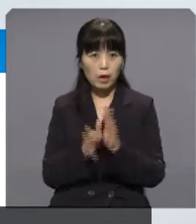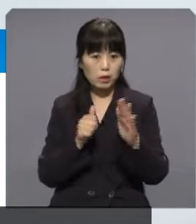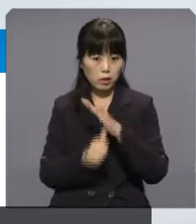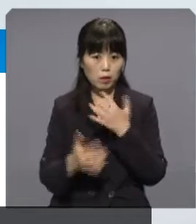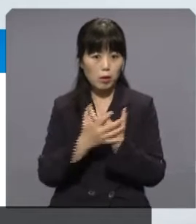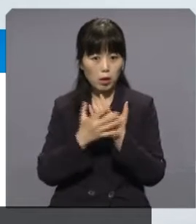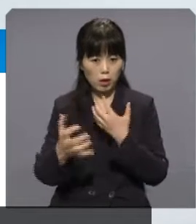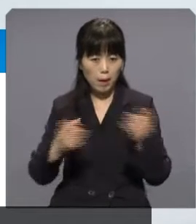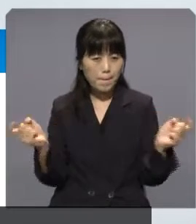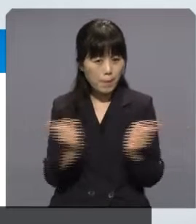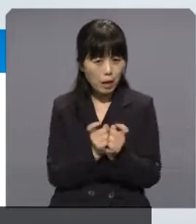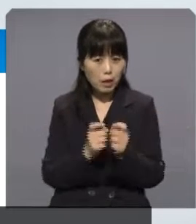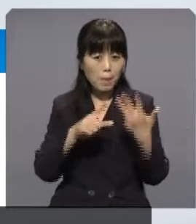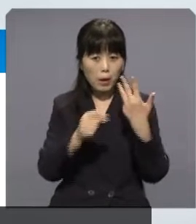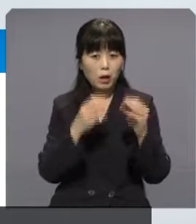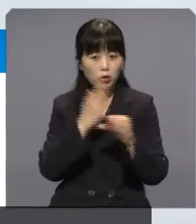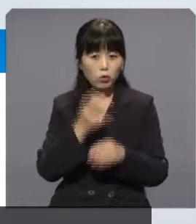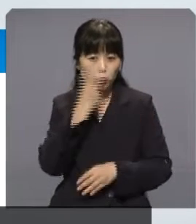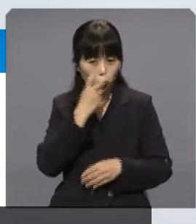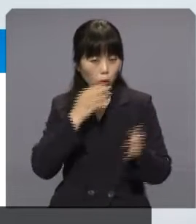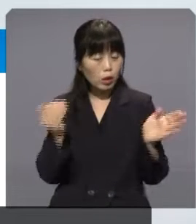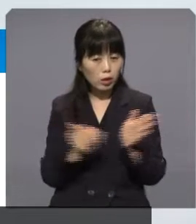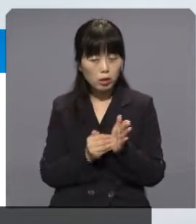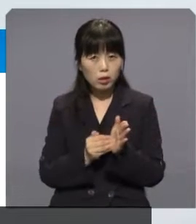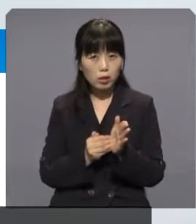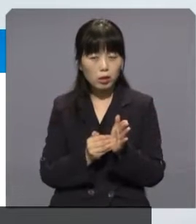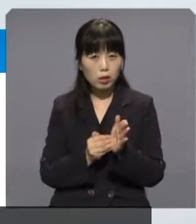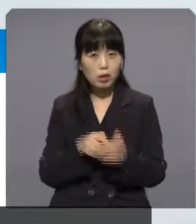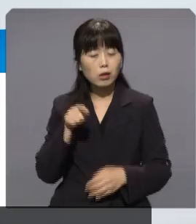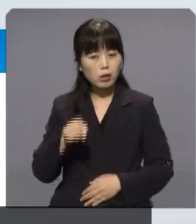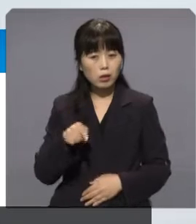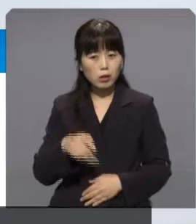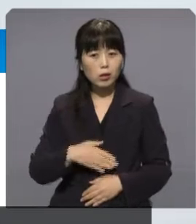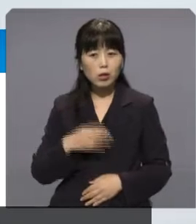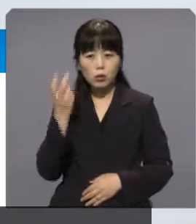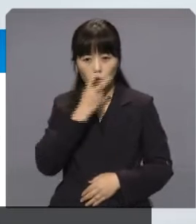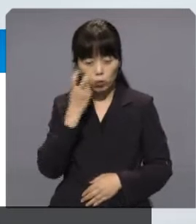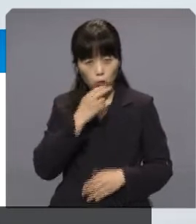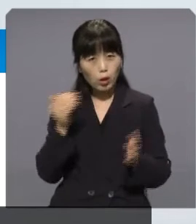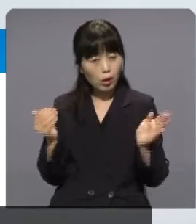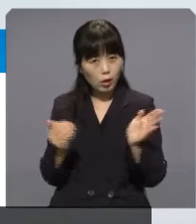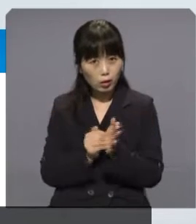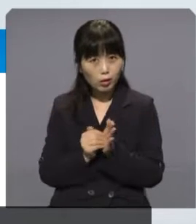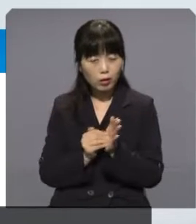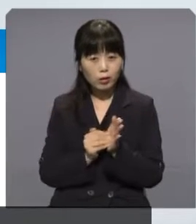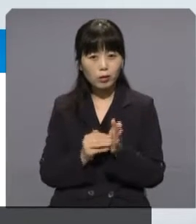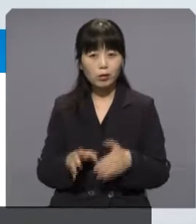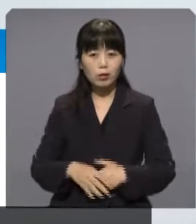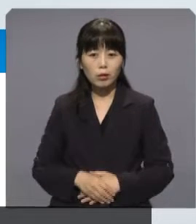전당대회에 맞춰서 8월 중순까지 선거를 끝내겠다. 정확히는 수사를 끝내겠다.